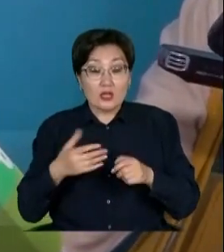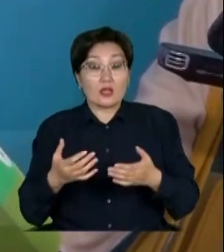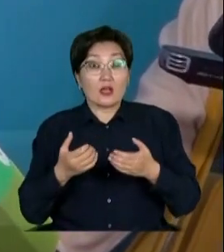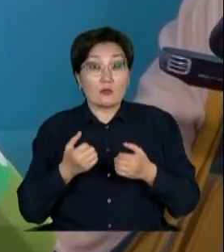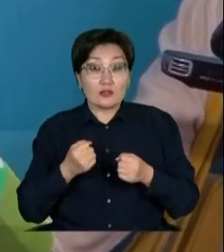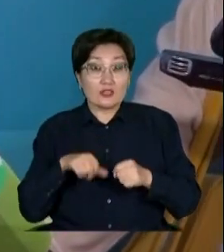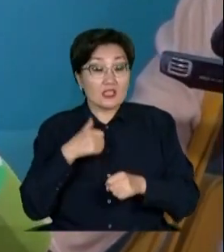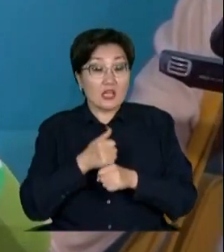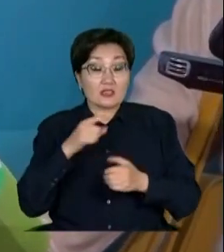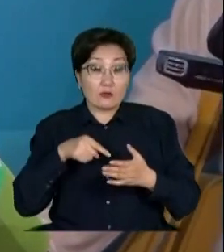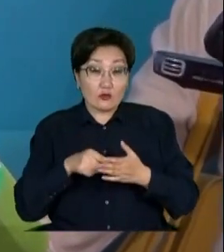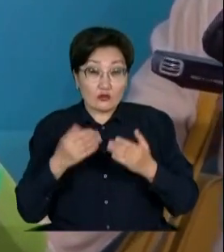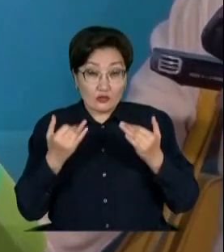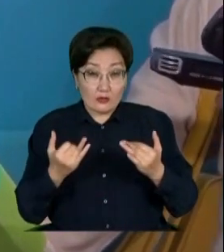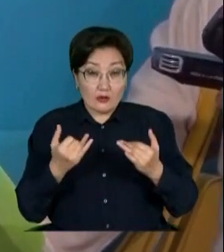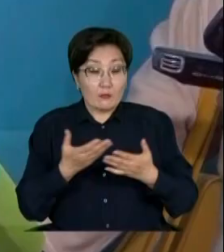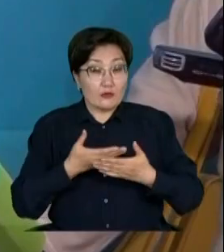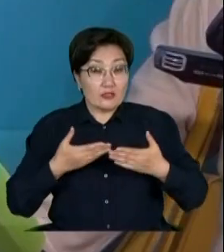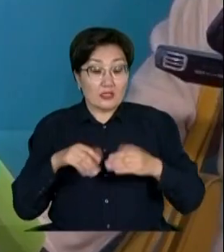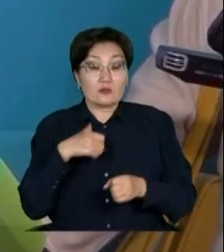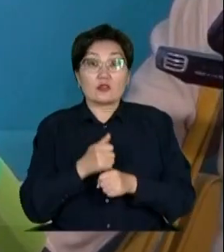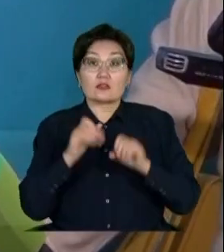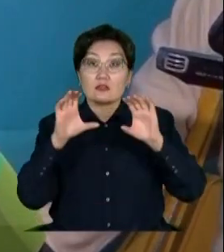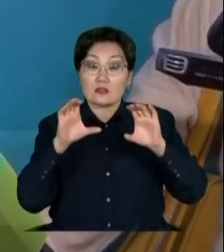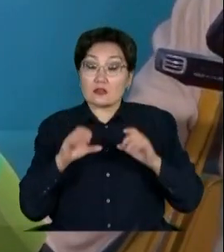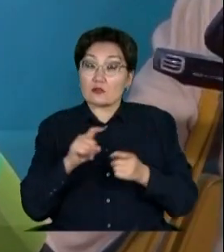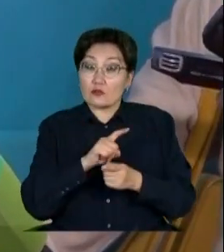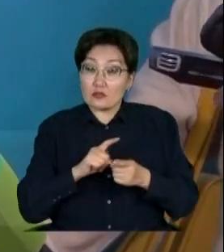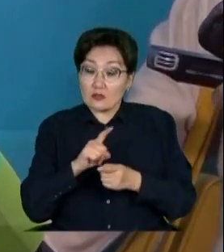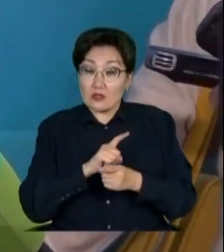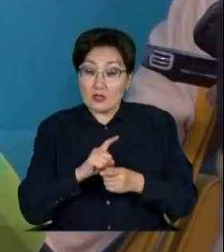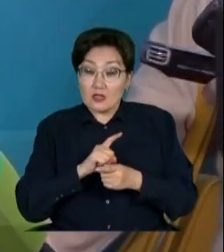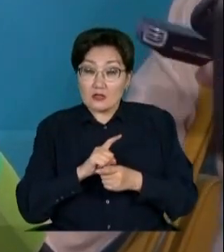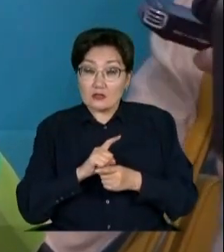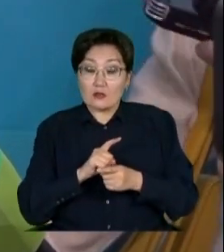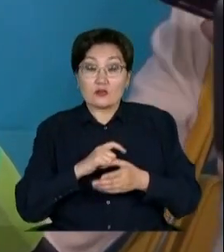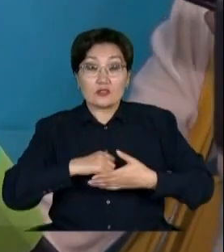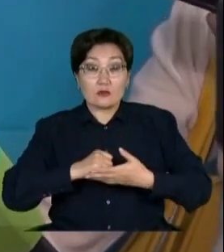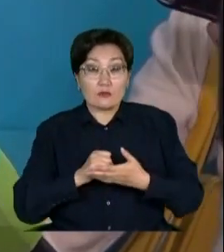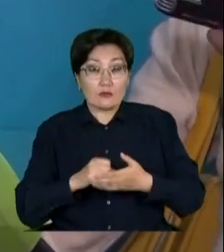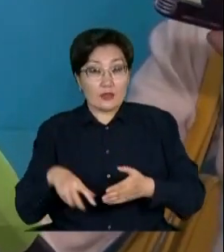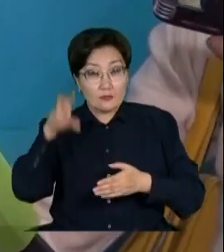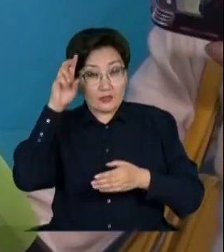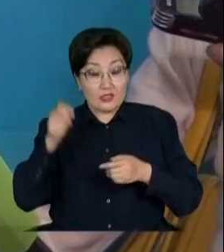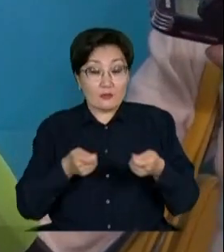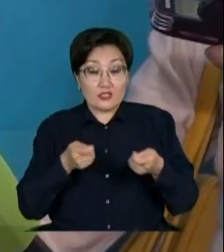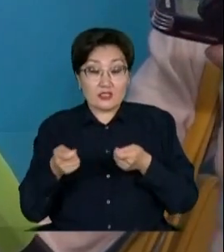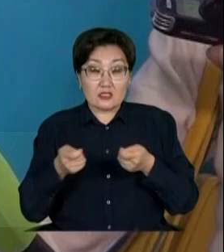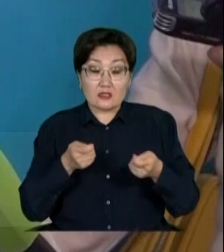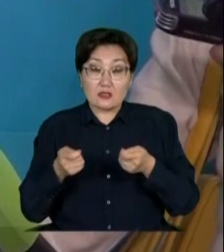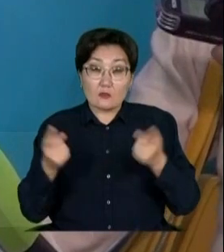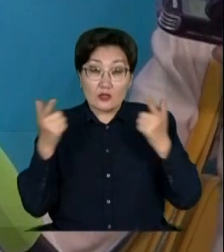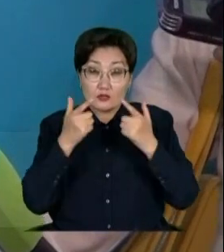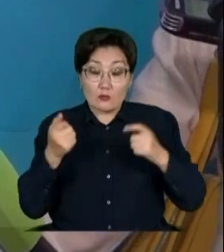ең негізгі мәселе осы. Бүгінгі біз конституциялық реформаны қабылдадық. Мемлекет басшысының жариялаған міне